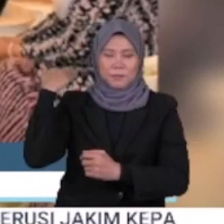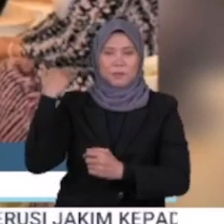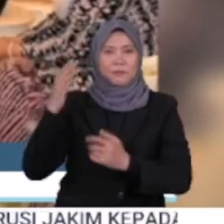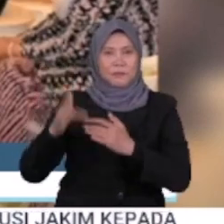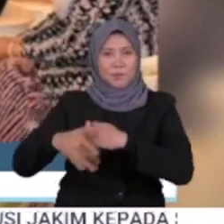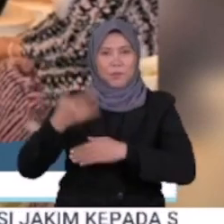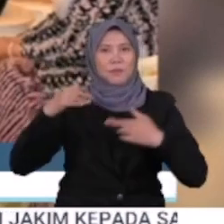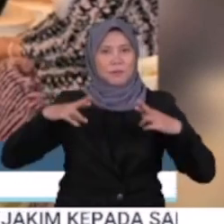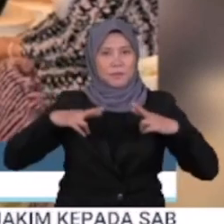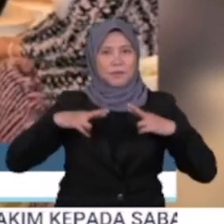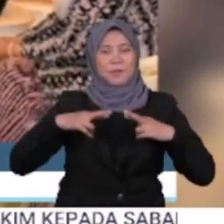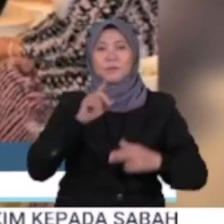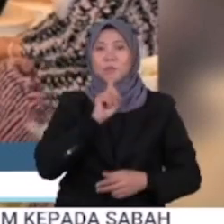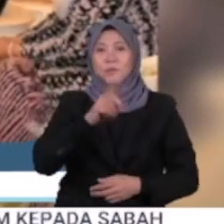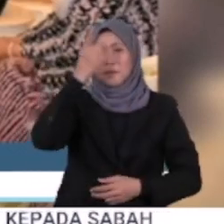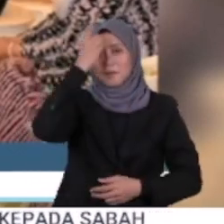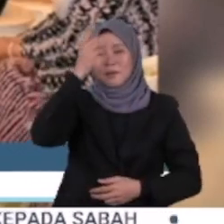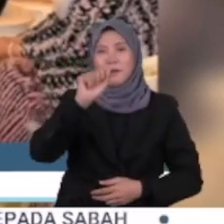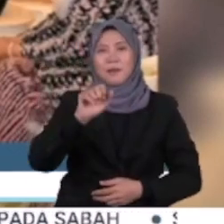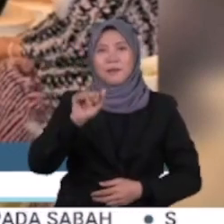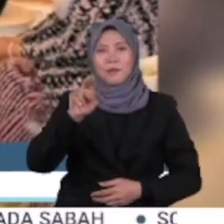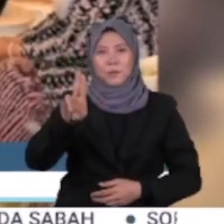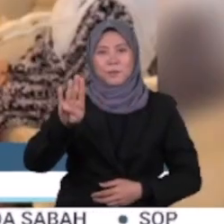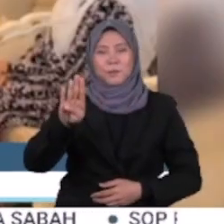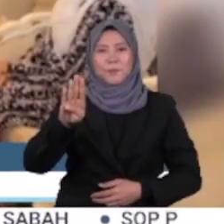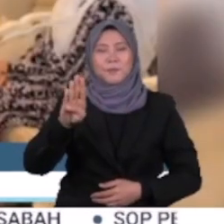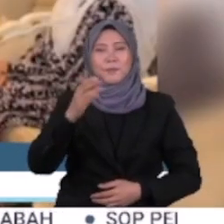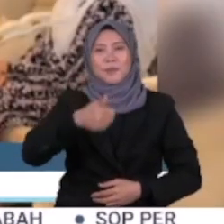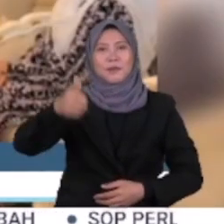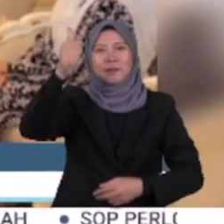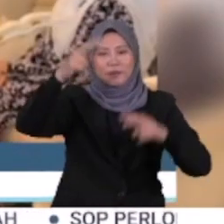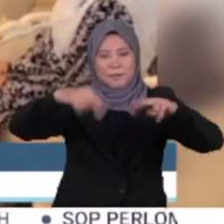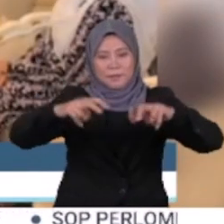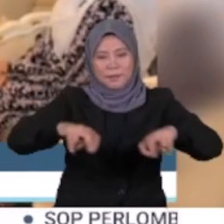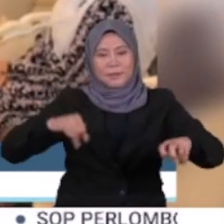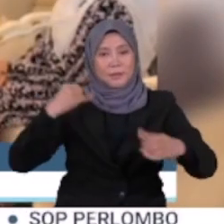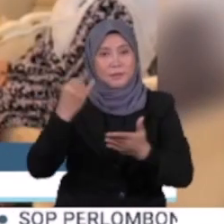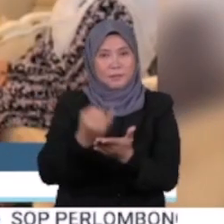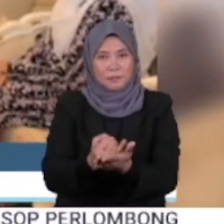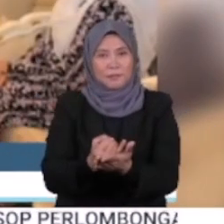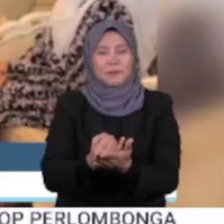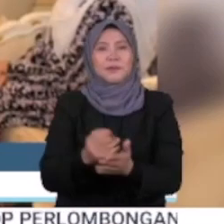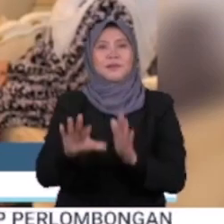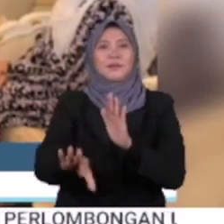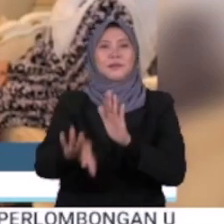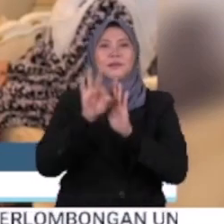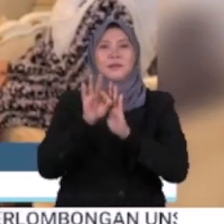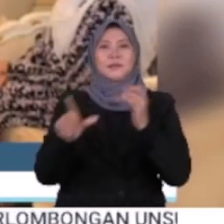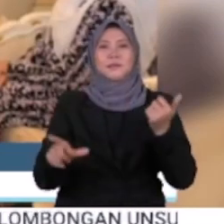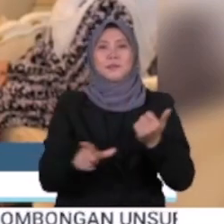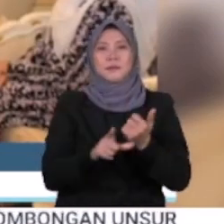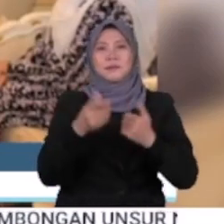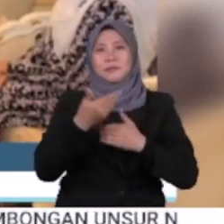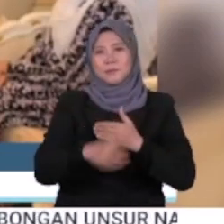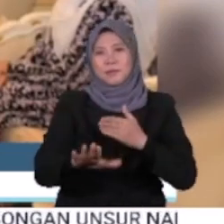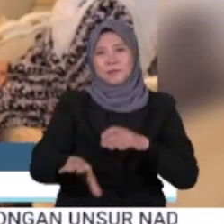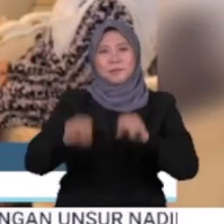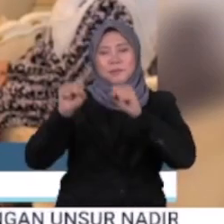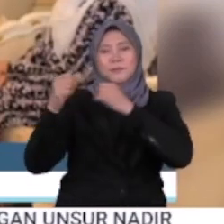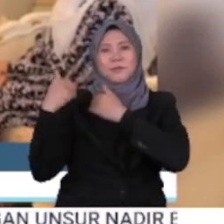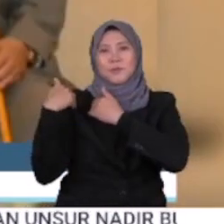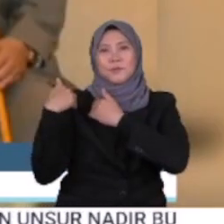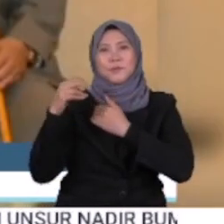mereka lelah yang memegang jawatan sebagai pengarah jabatan sasatan jenazah sebelum ini dilantik sebagai timbalan selepas mengambil